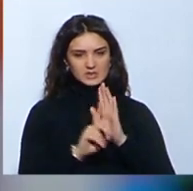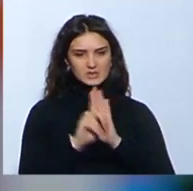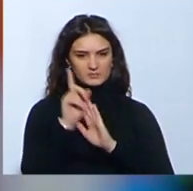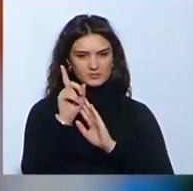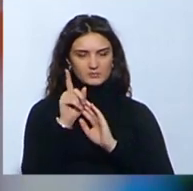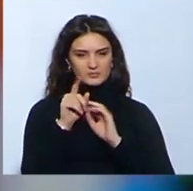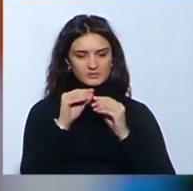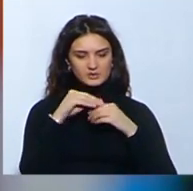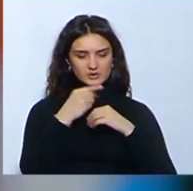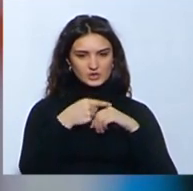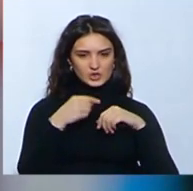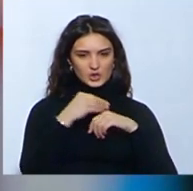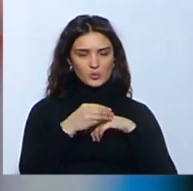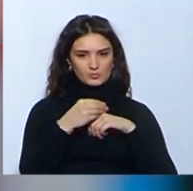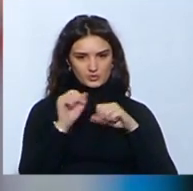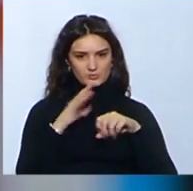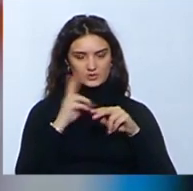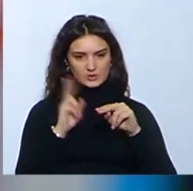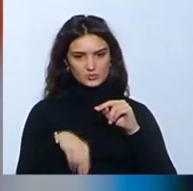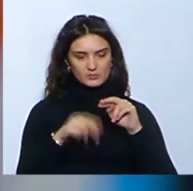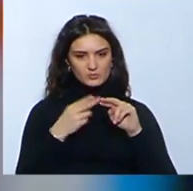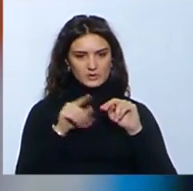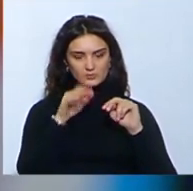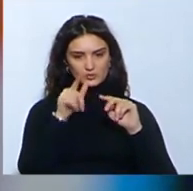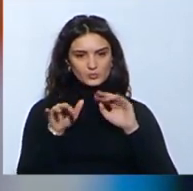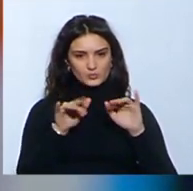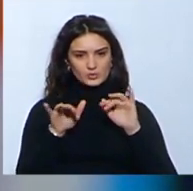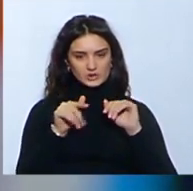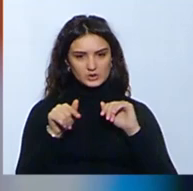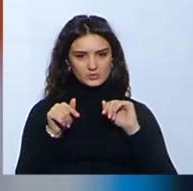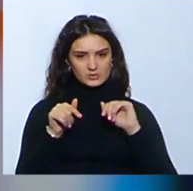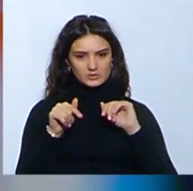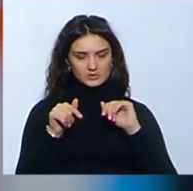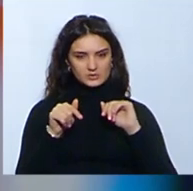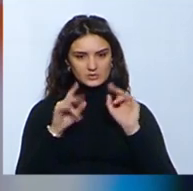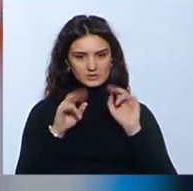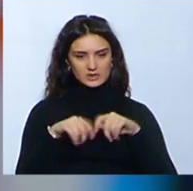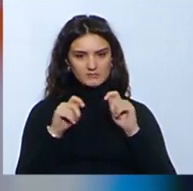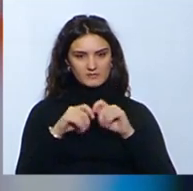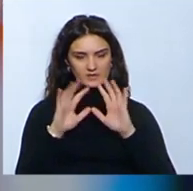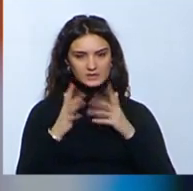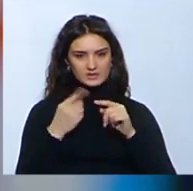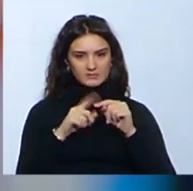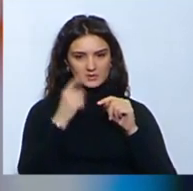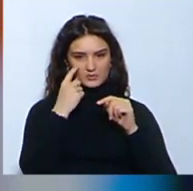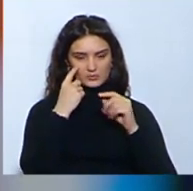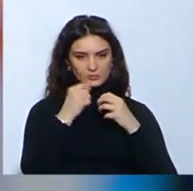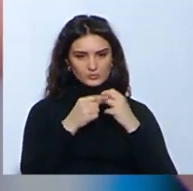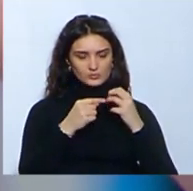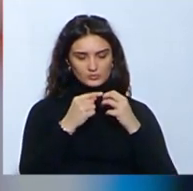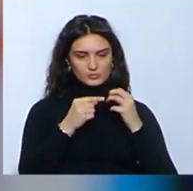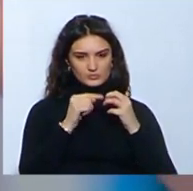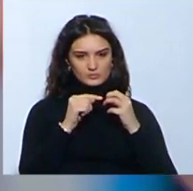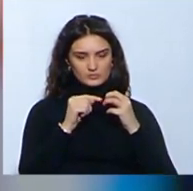დაწყებული ნაფლეთოვანი ჭრილობით შეიძლება იყოს დასრულებული. ამ დროს ფუნქციური დარღვევა ხდება, ასე ვთქვათ, ქუთუთოში, რომელსაც აქვს